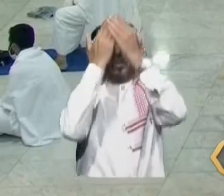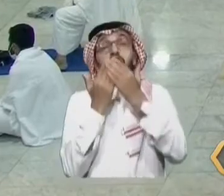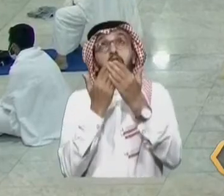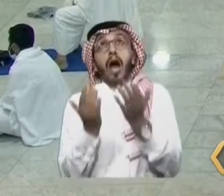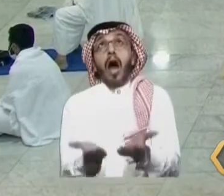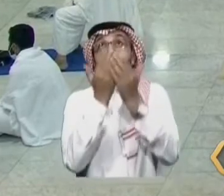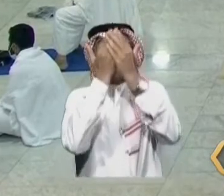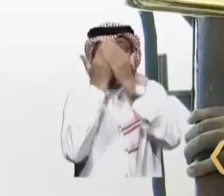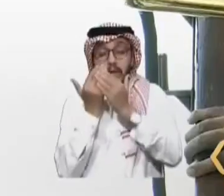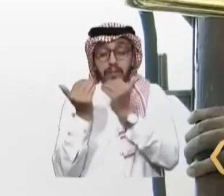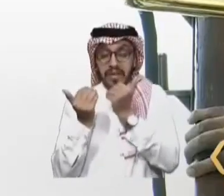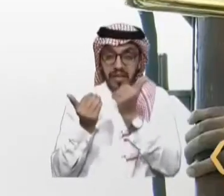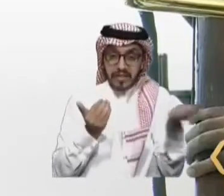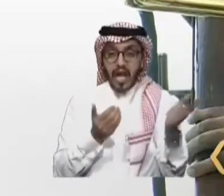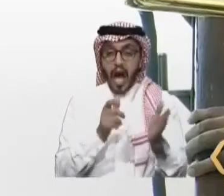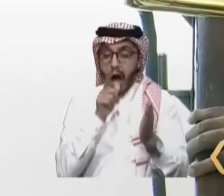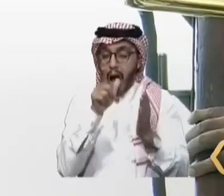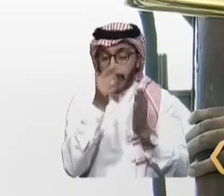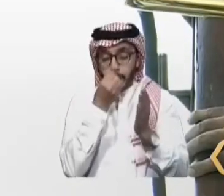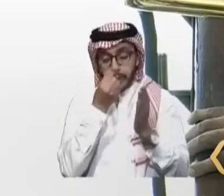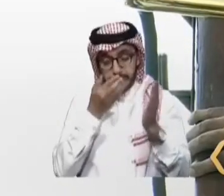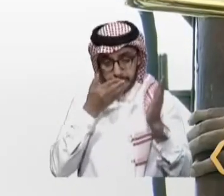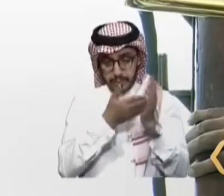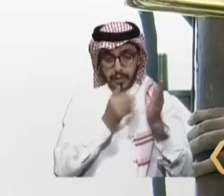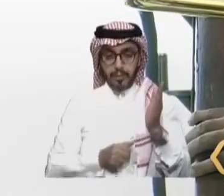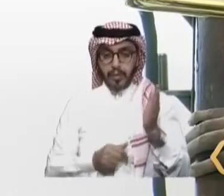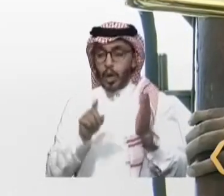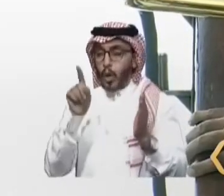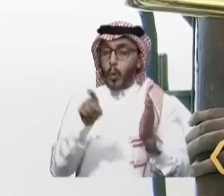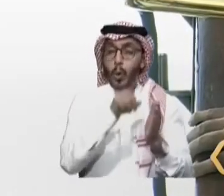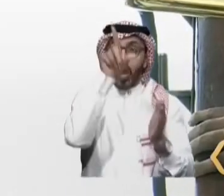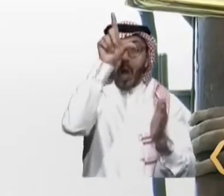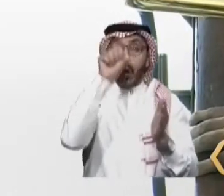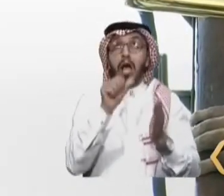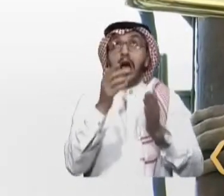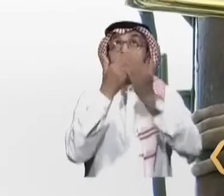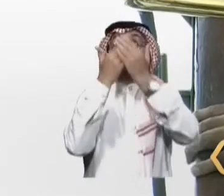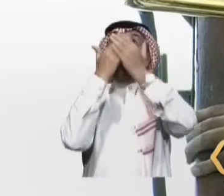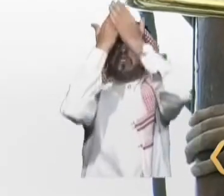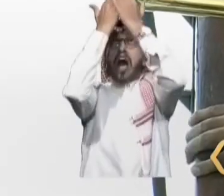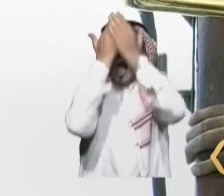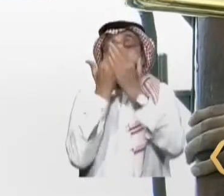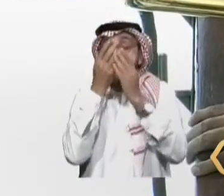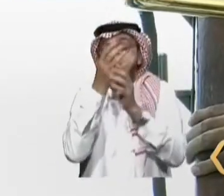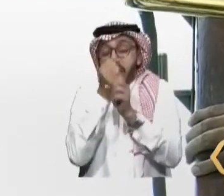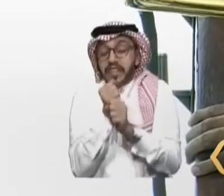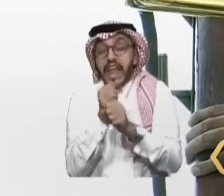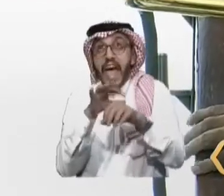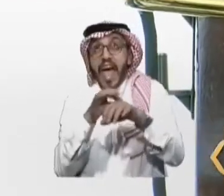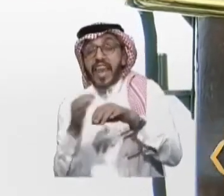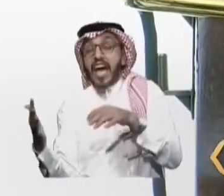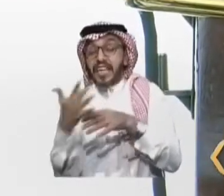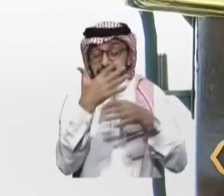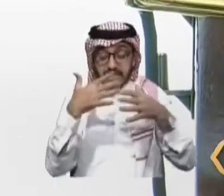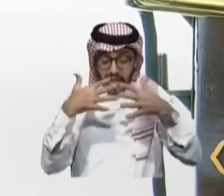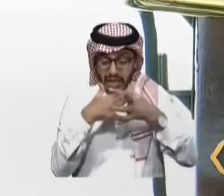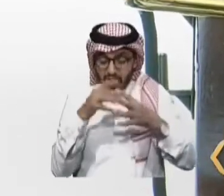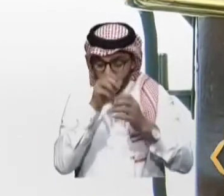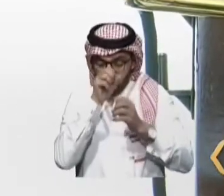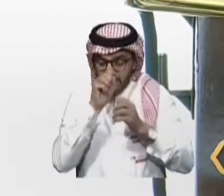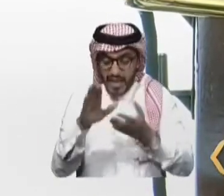به من الخير. قال الله تعالى: ولولا دفع الله الناس بعضهم ببعض لفسدت